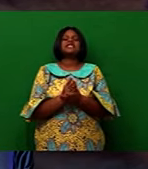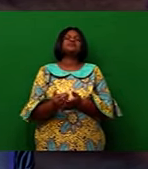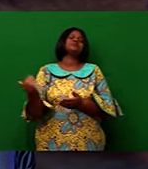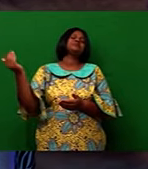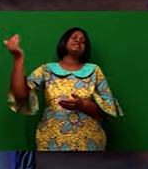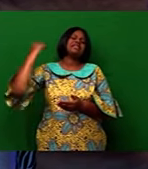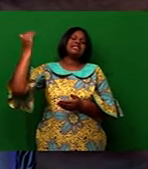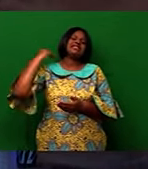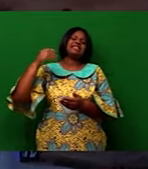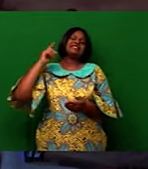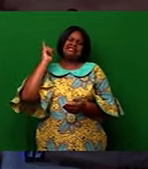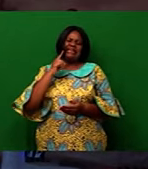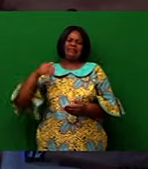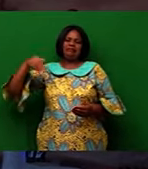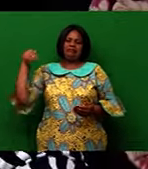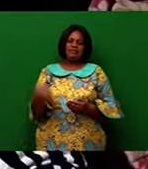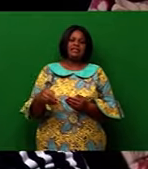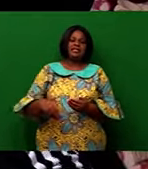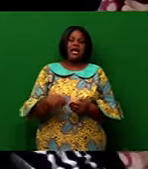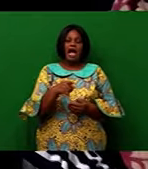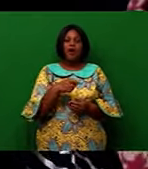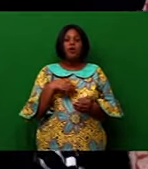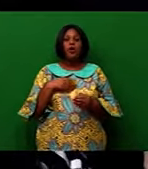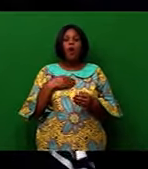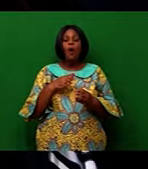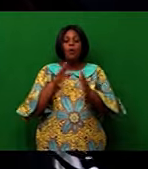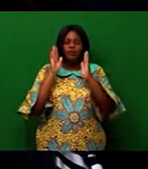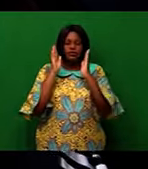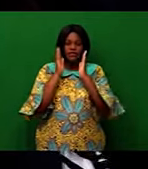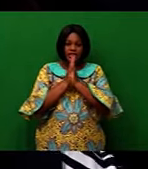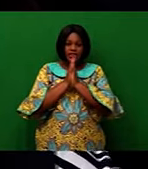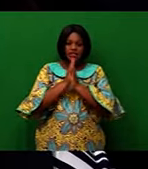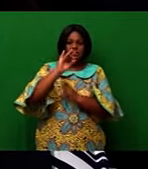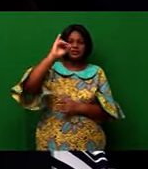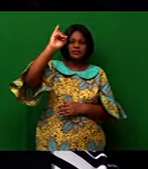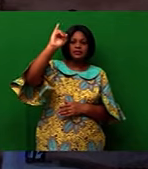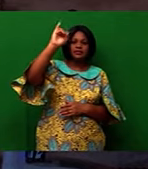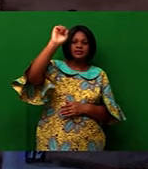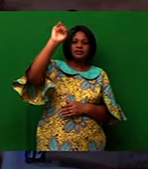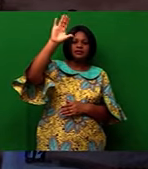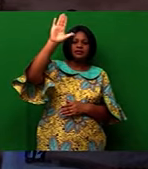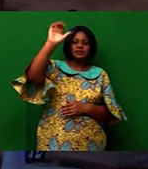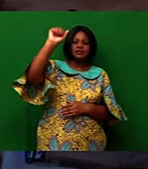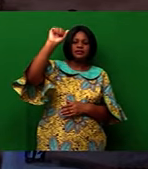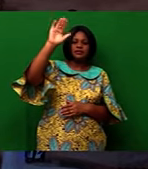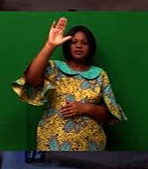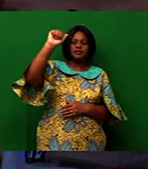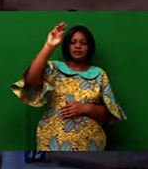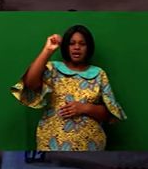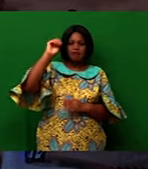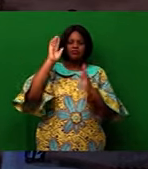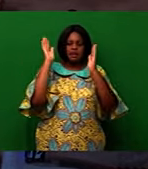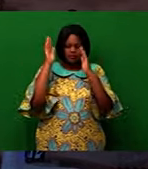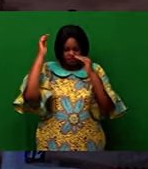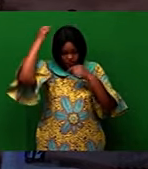Mai vari muchitendero chechiIslam handitika? Vari kutaura kuti aiwa barika saka ririko nhasi nekuti Mwari